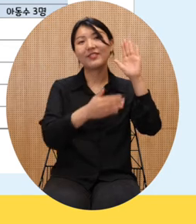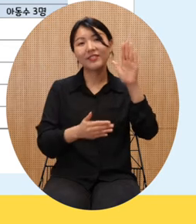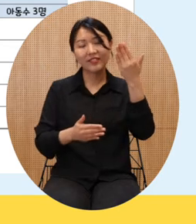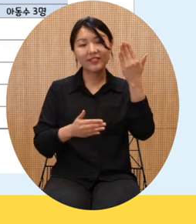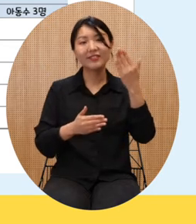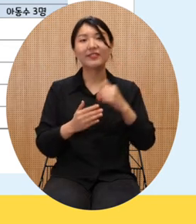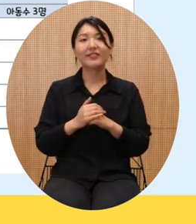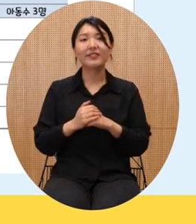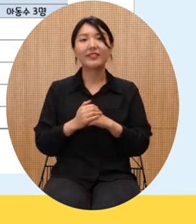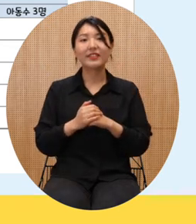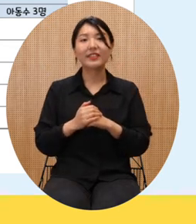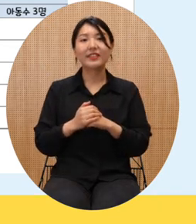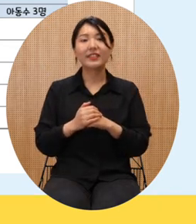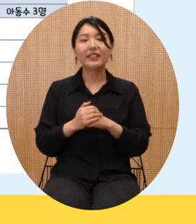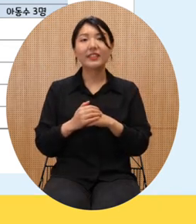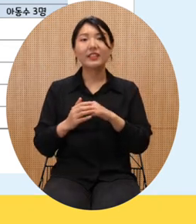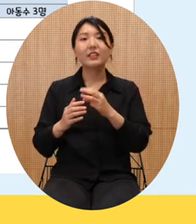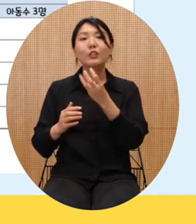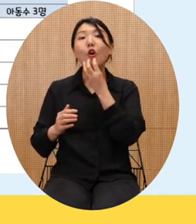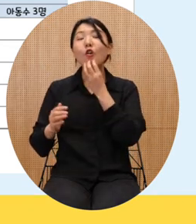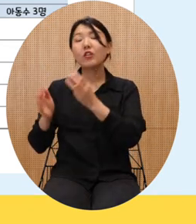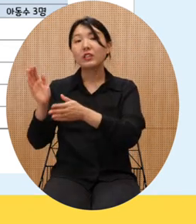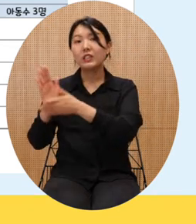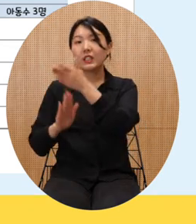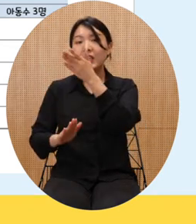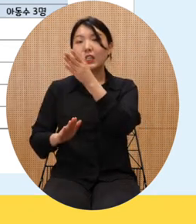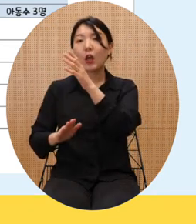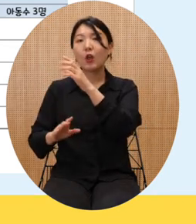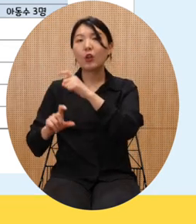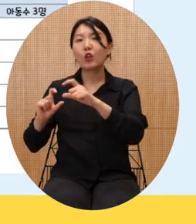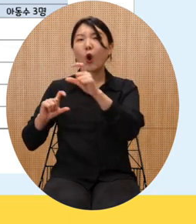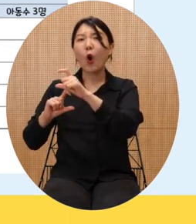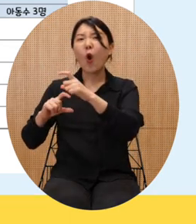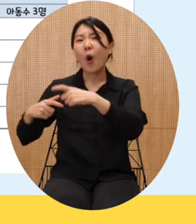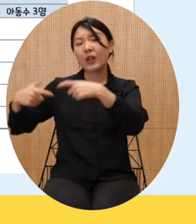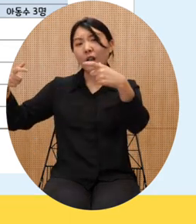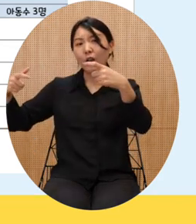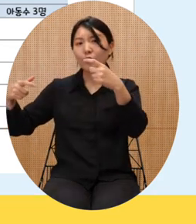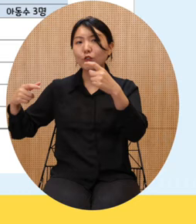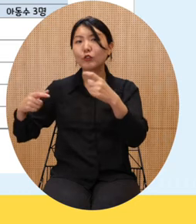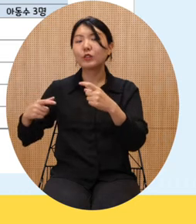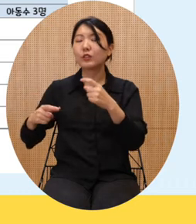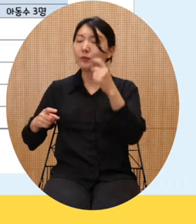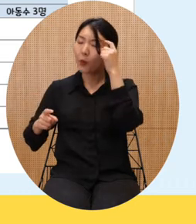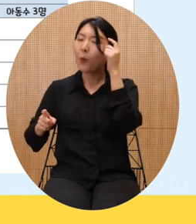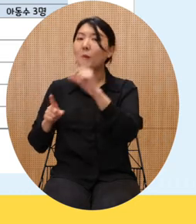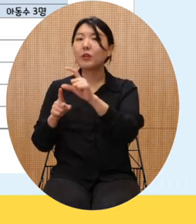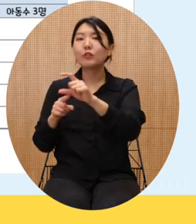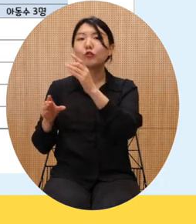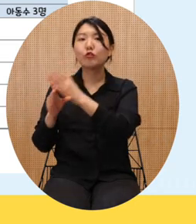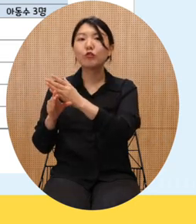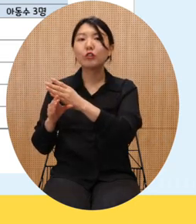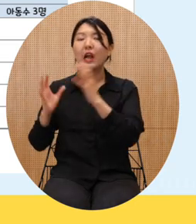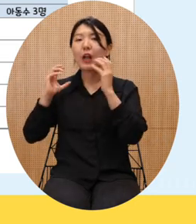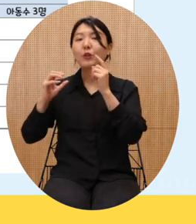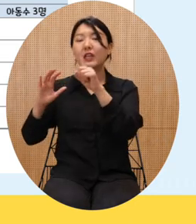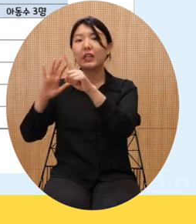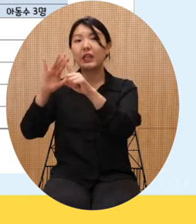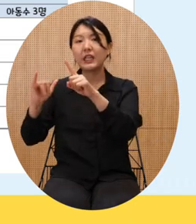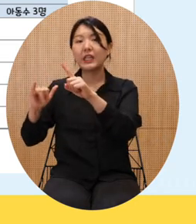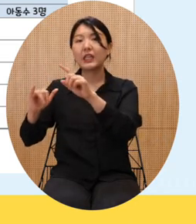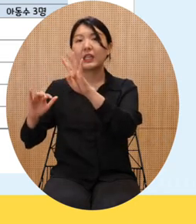좋은 주거비 지원 모형을 만들었고, 그래서 이거를 이제 서울시에서도 일부 제도로 만들려고, 그러니까 1인 가구